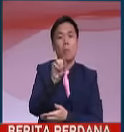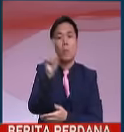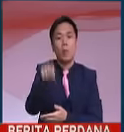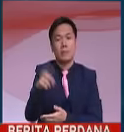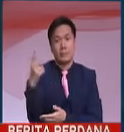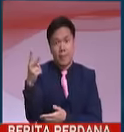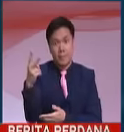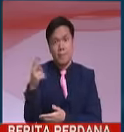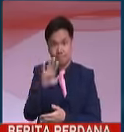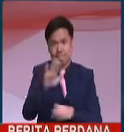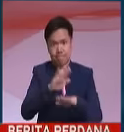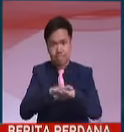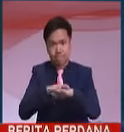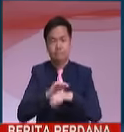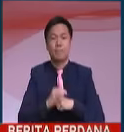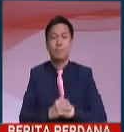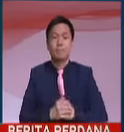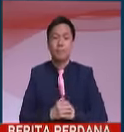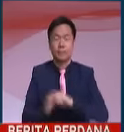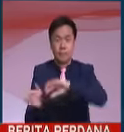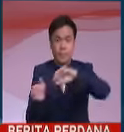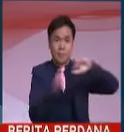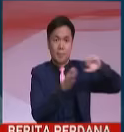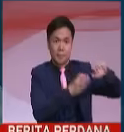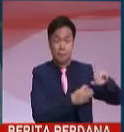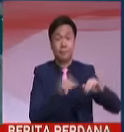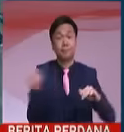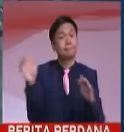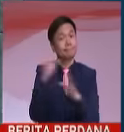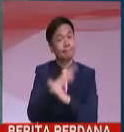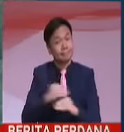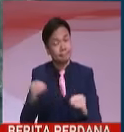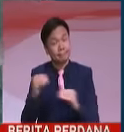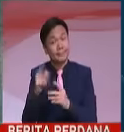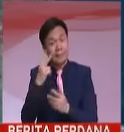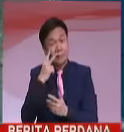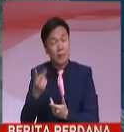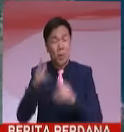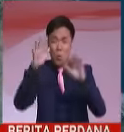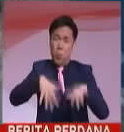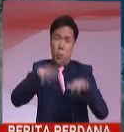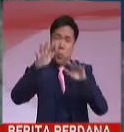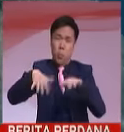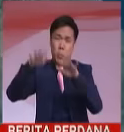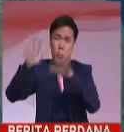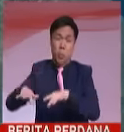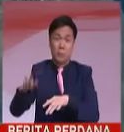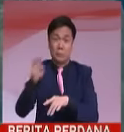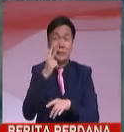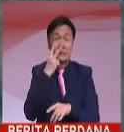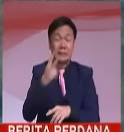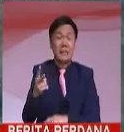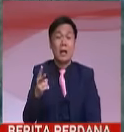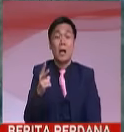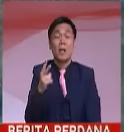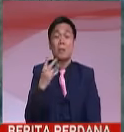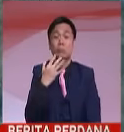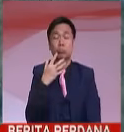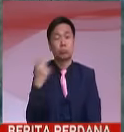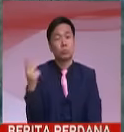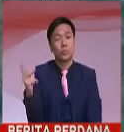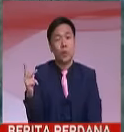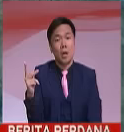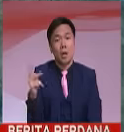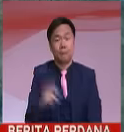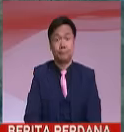Desember nanti menikah di Sarawak full hujan mbak dijangkau berlaku di kawasan-kawasan yang berwarna